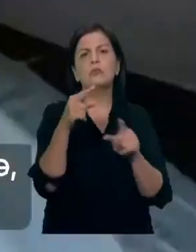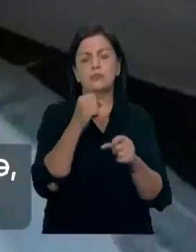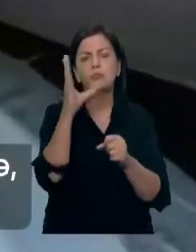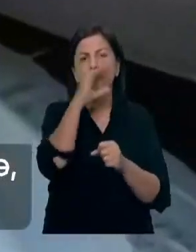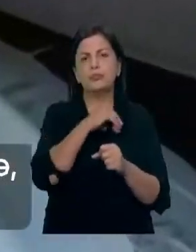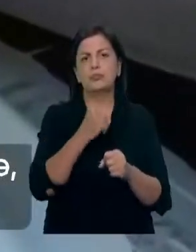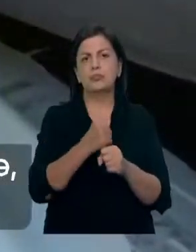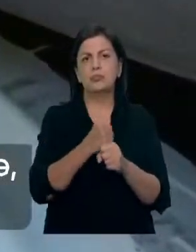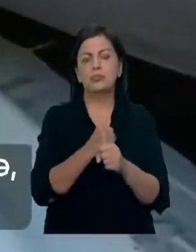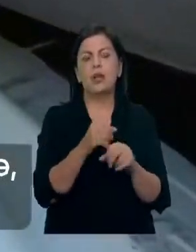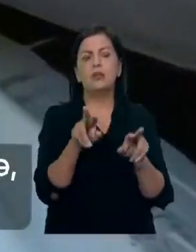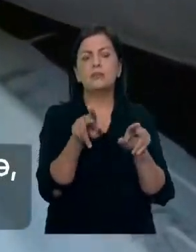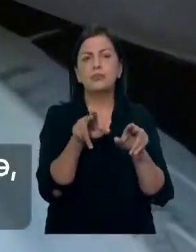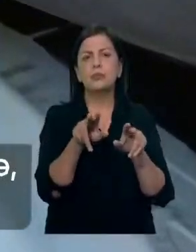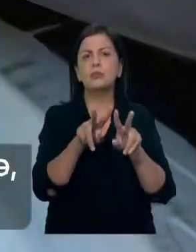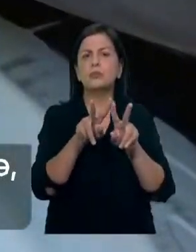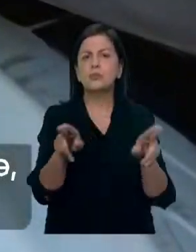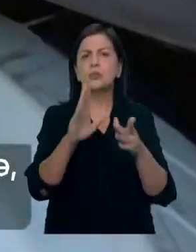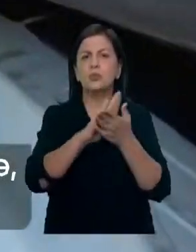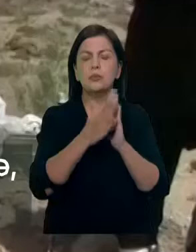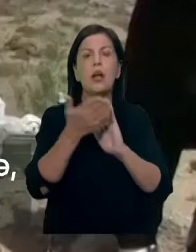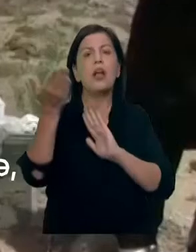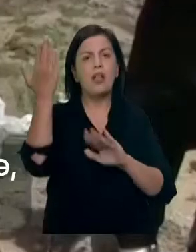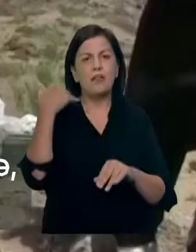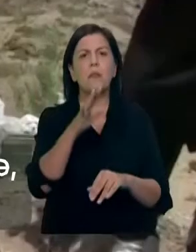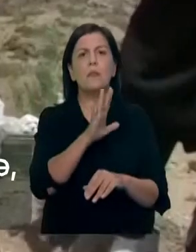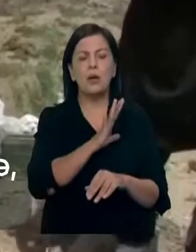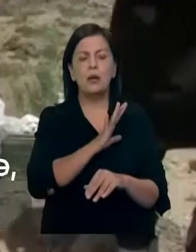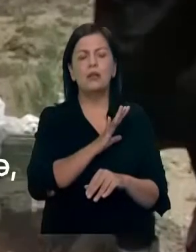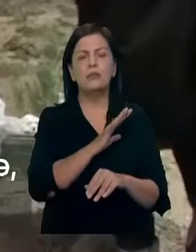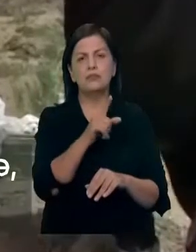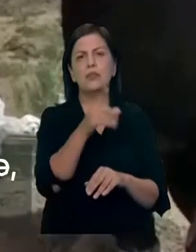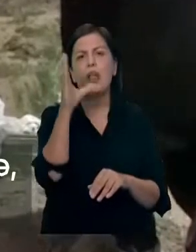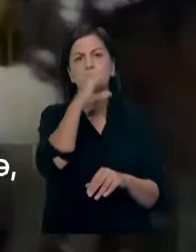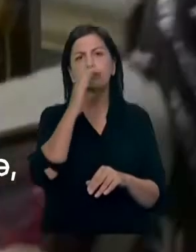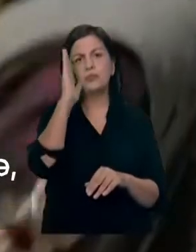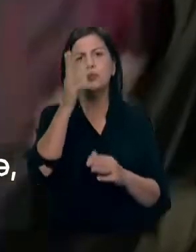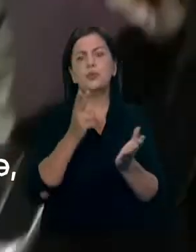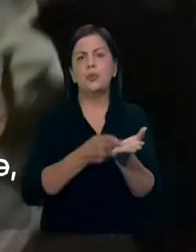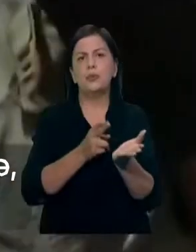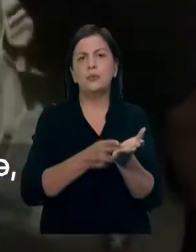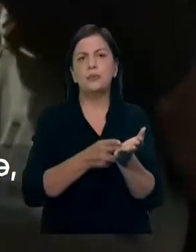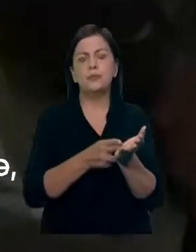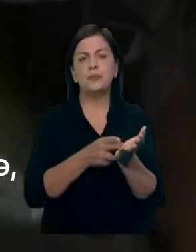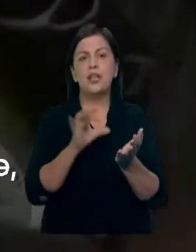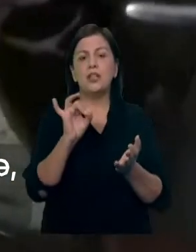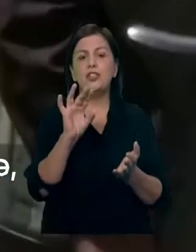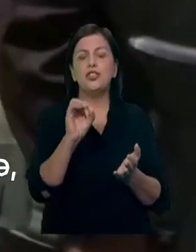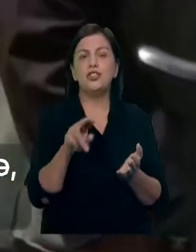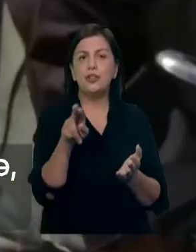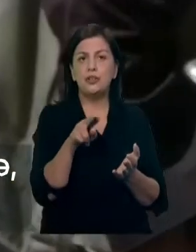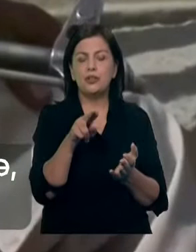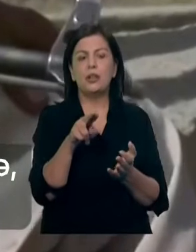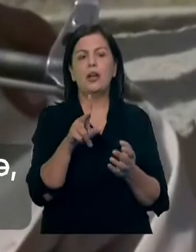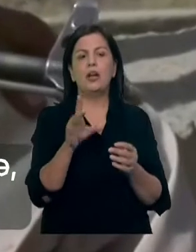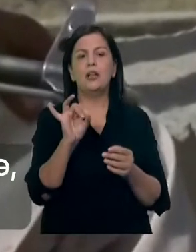bilər. Bənzər hadisənin əvvəllərdə yaşanmış olması bu ehtimalın mümkünlüyünü təsdiqləyir. Belə ki, IŞİD İraq və Suriyada gücünü